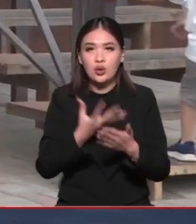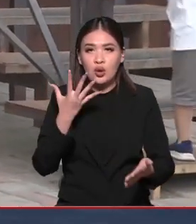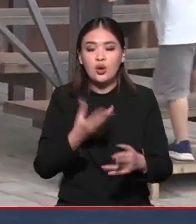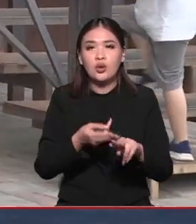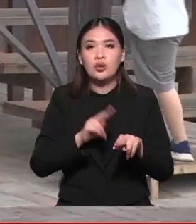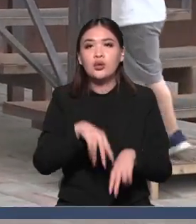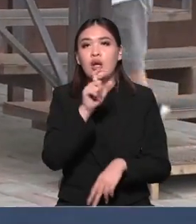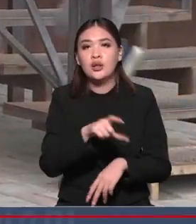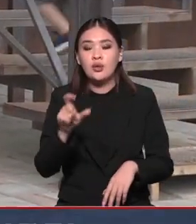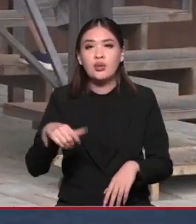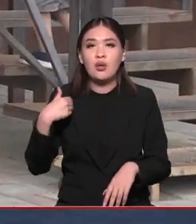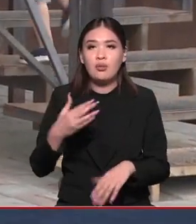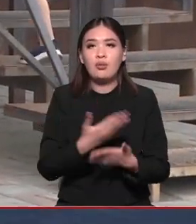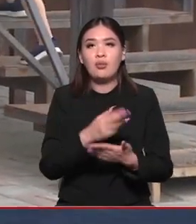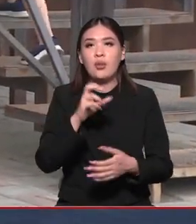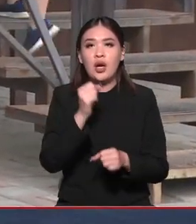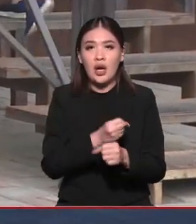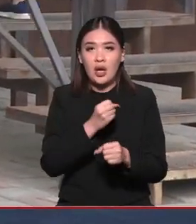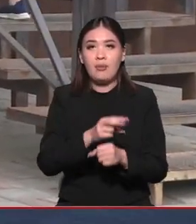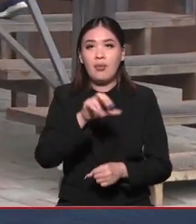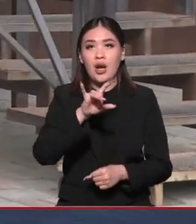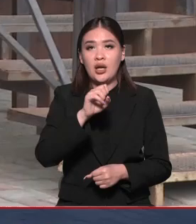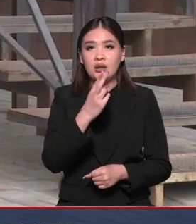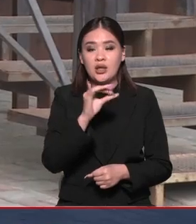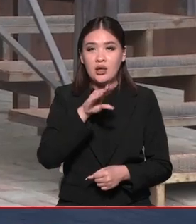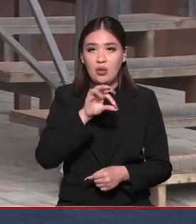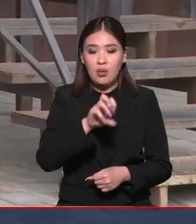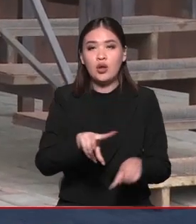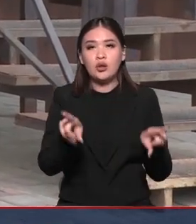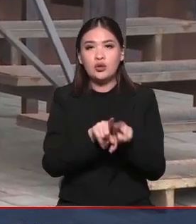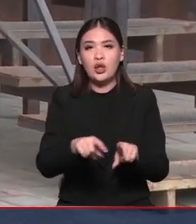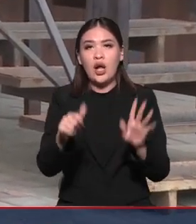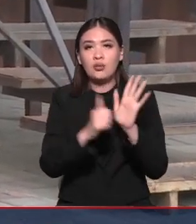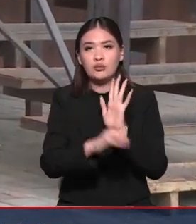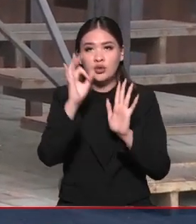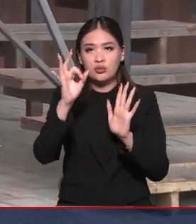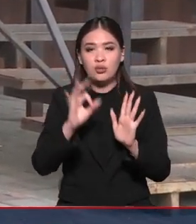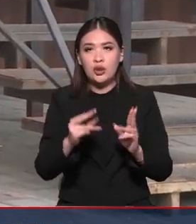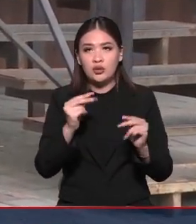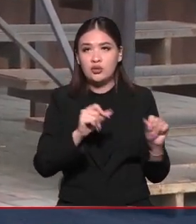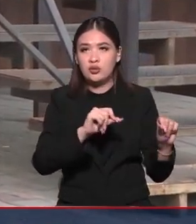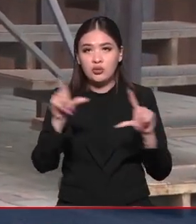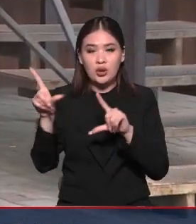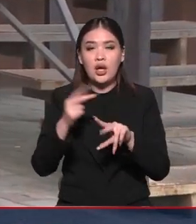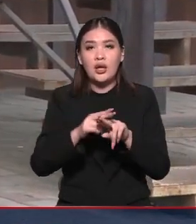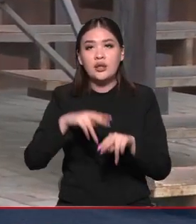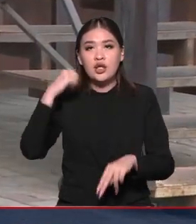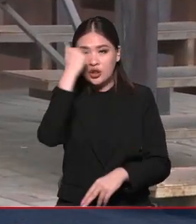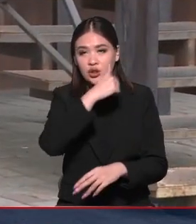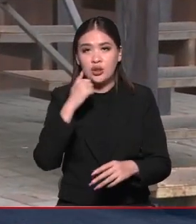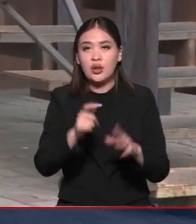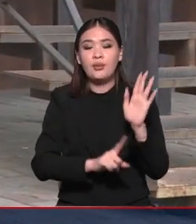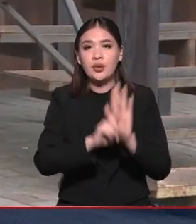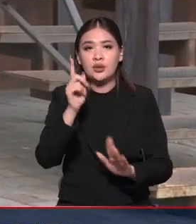жиі тұтынатын парацетамол Қазақстанда жасалады, бірақ оның өзі бір жылда 60%-ға қымбаттаған. Жалпы жыл бастан бері